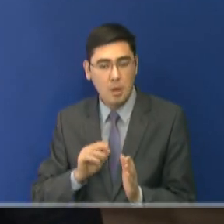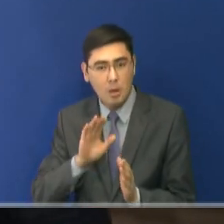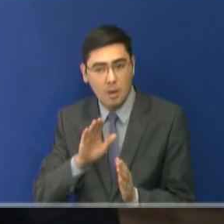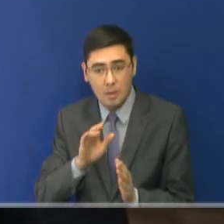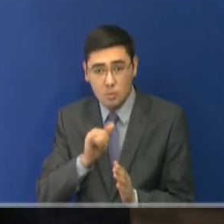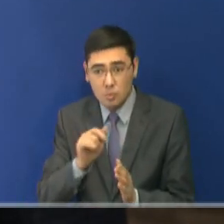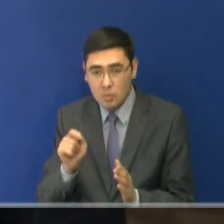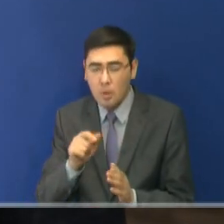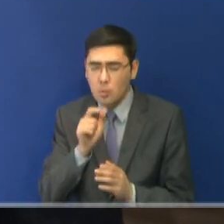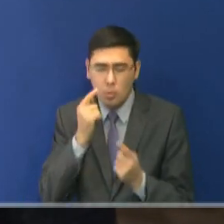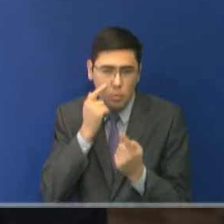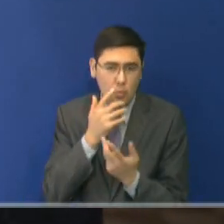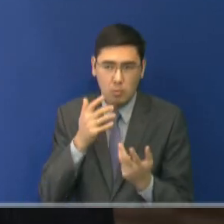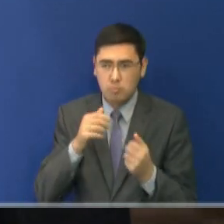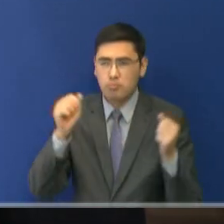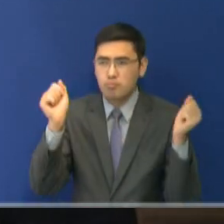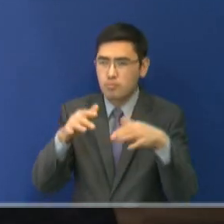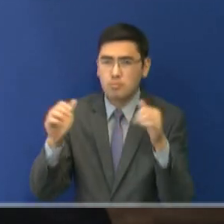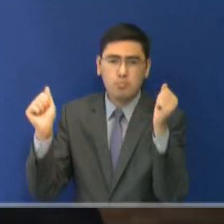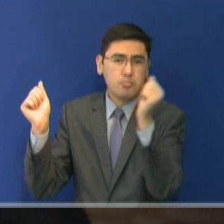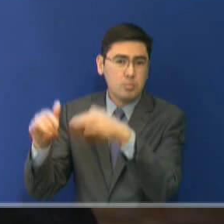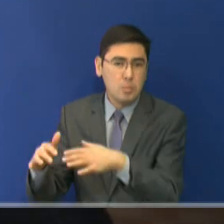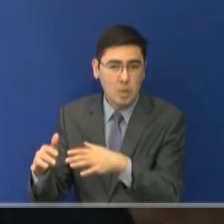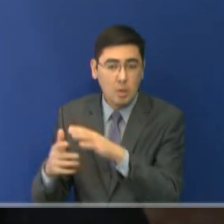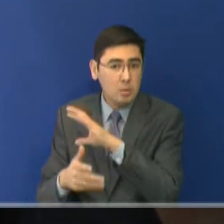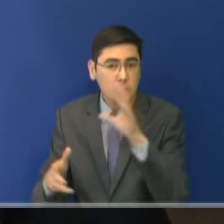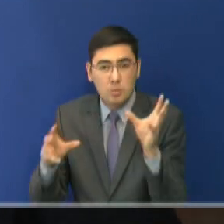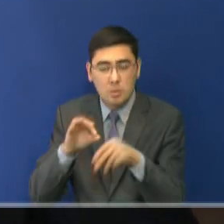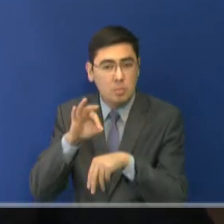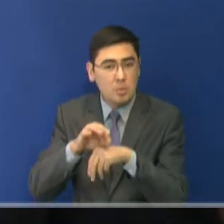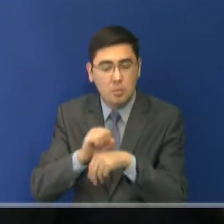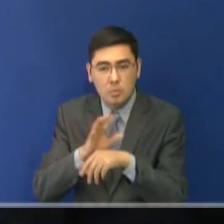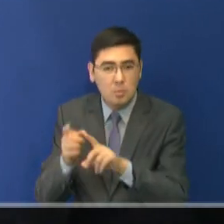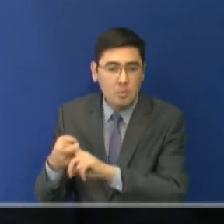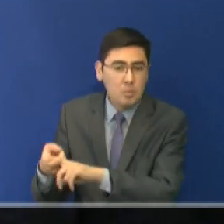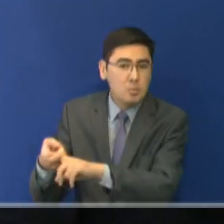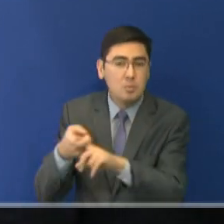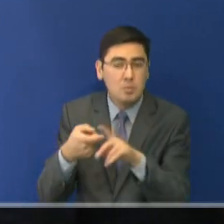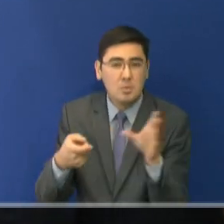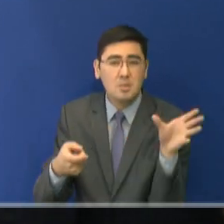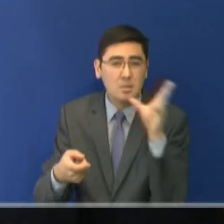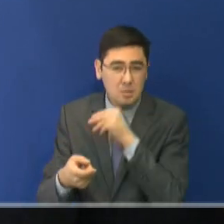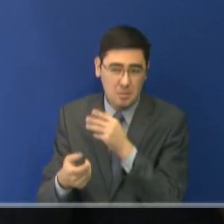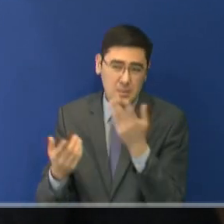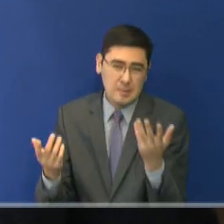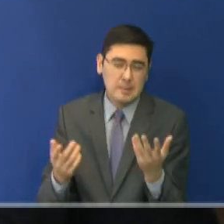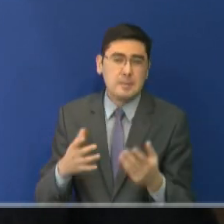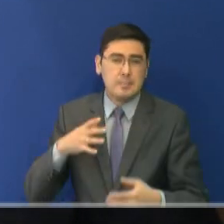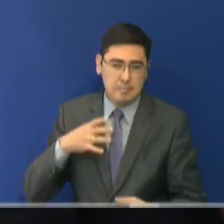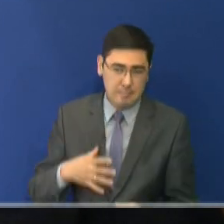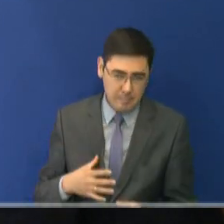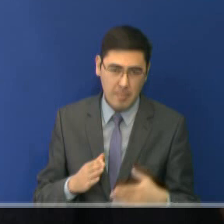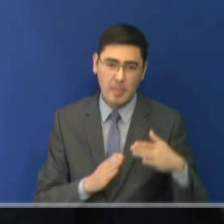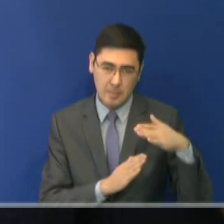эти дни массово собираются в заведениях. Это способствует распространению инфекции, поэтому были применены ограничительные меры.